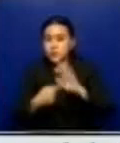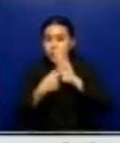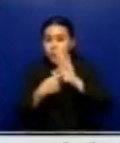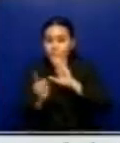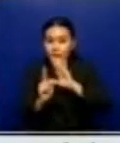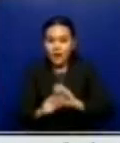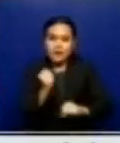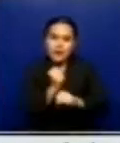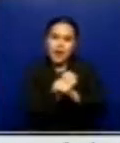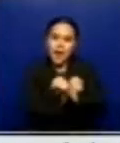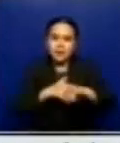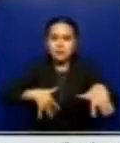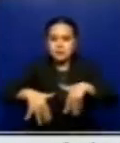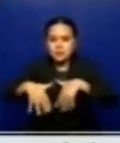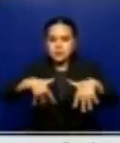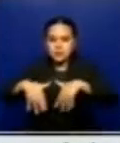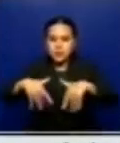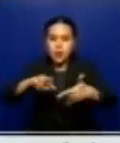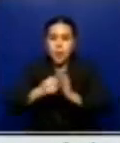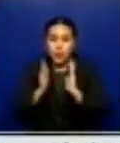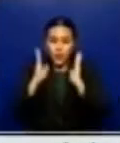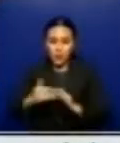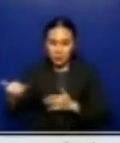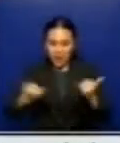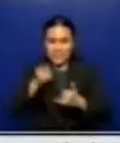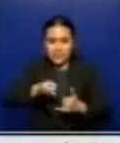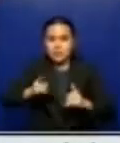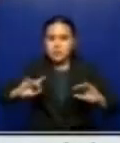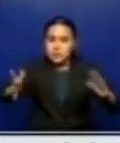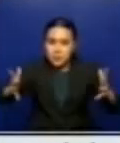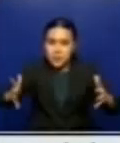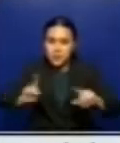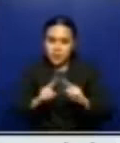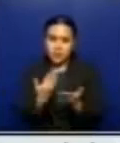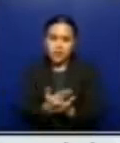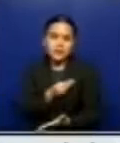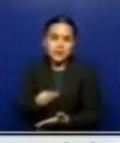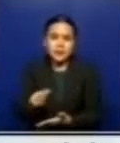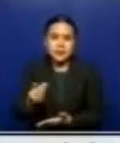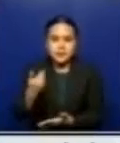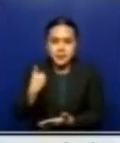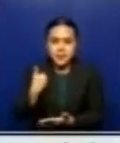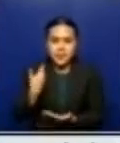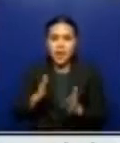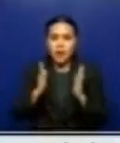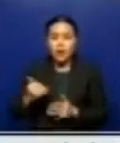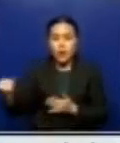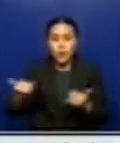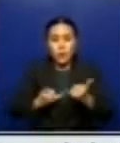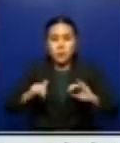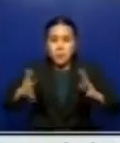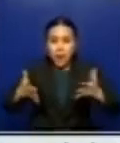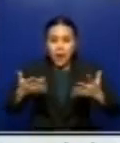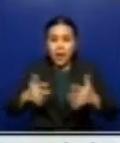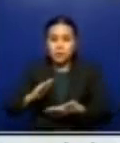นกลับเป็นแรงงานผีแล้วคนไม่มาแต่ไปเปิดบัญชีกับธนาค